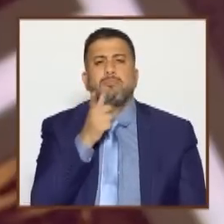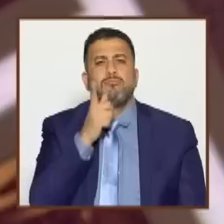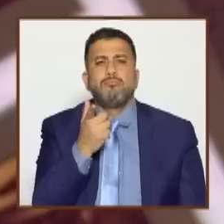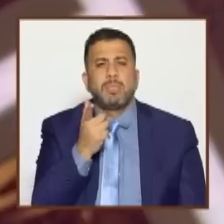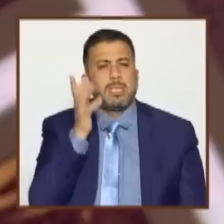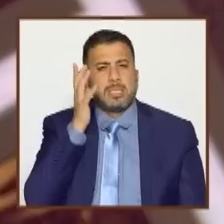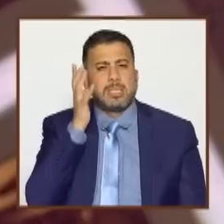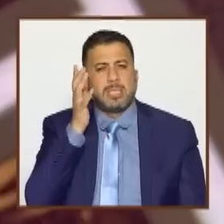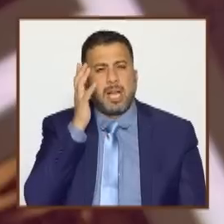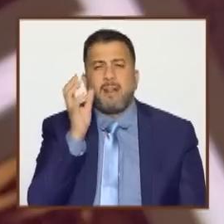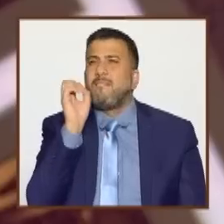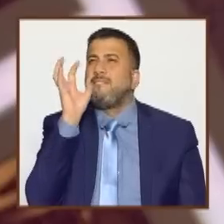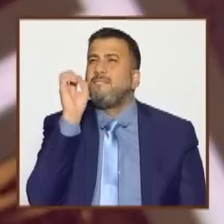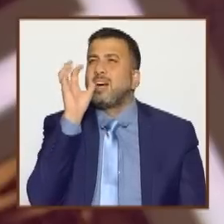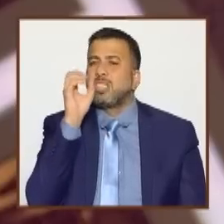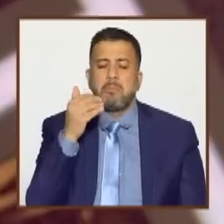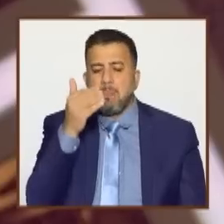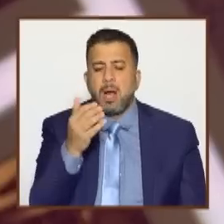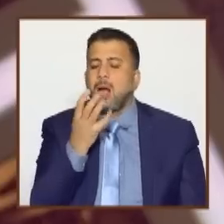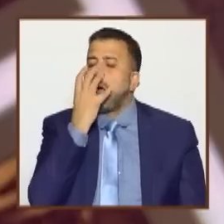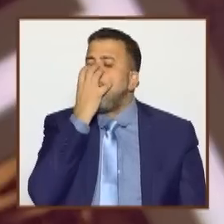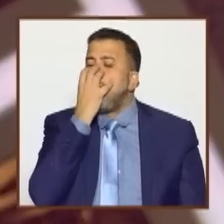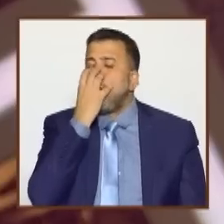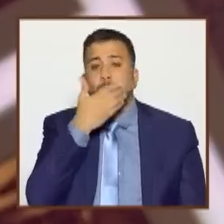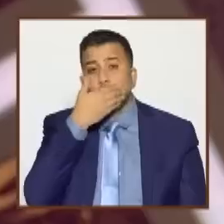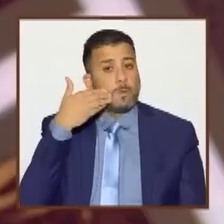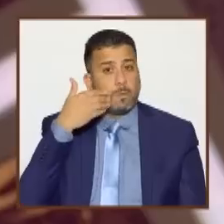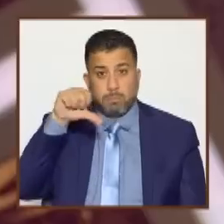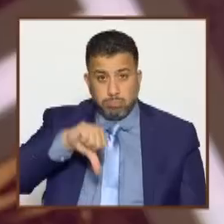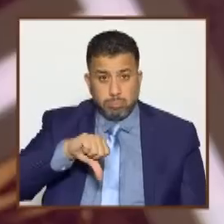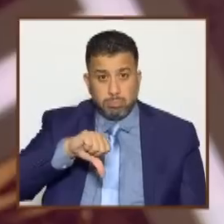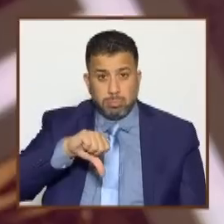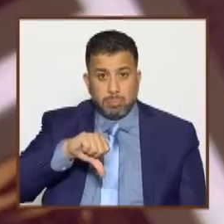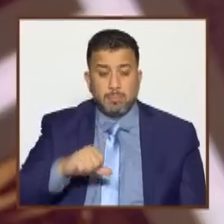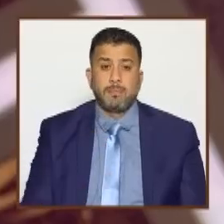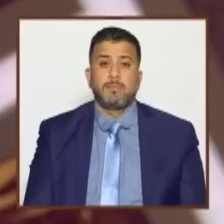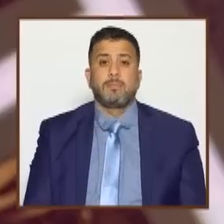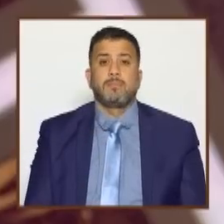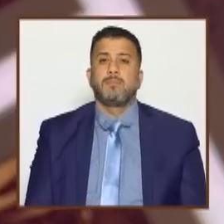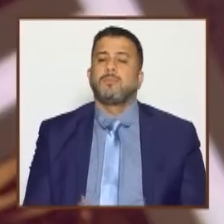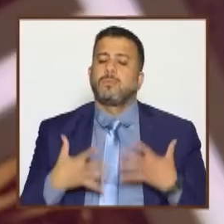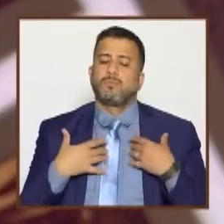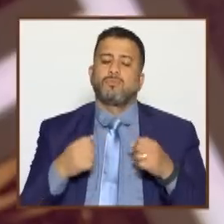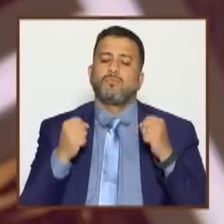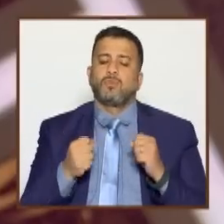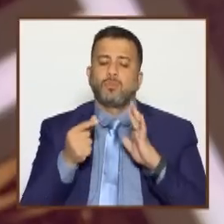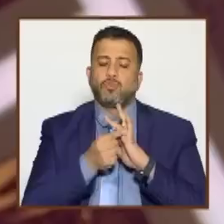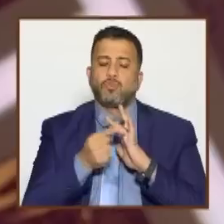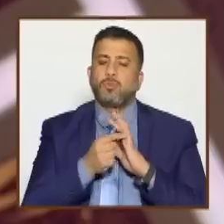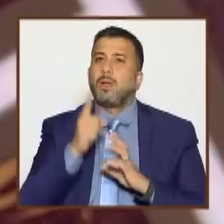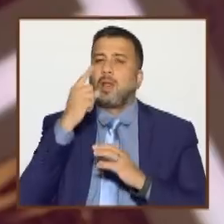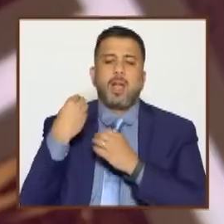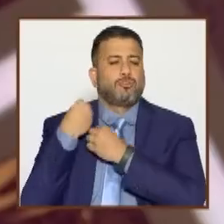بعد الصبح مثلا، هل يؤثر على صومه؟ اختي حنان بارك الله فيك وشفى الله زوجك وعافاه وكتب الله